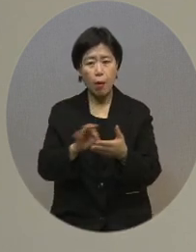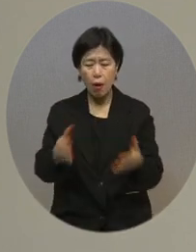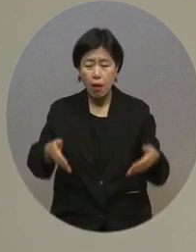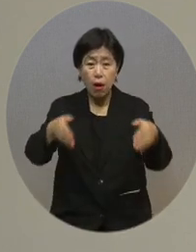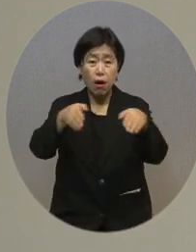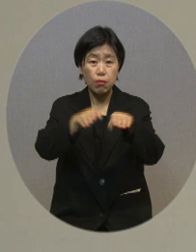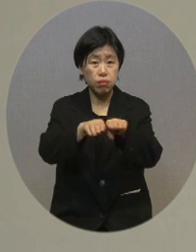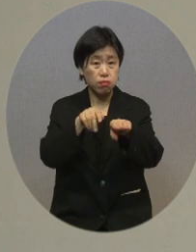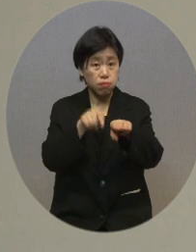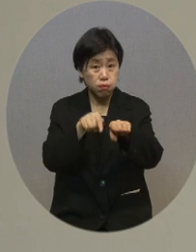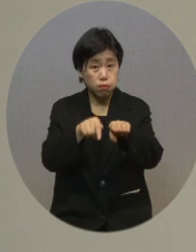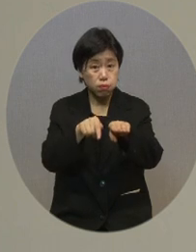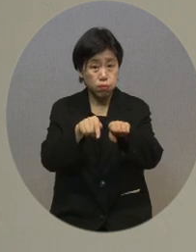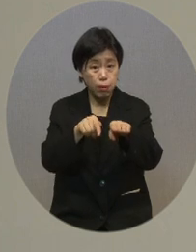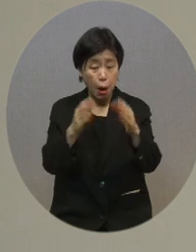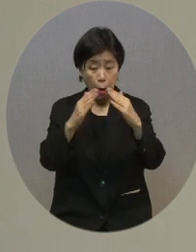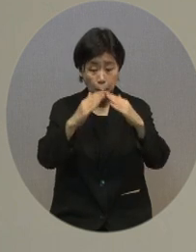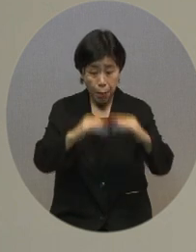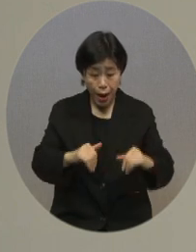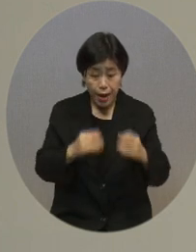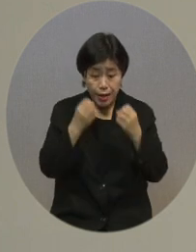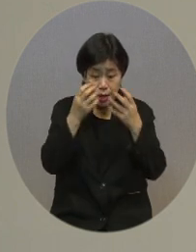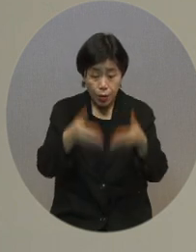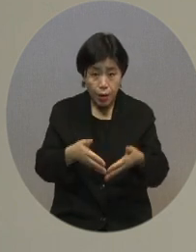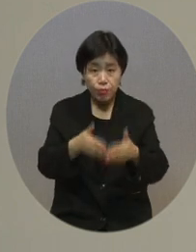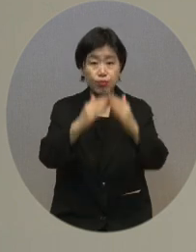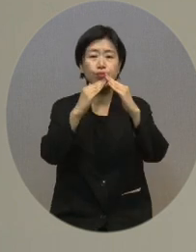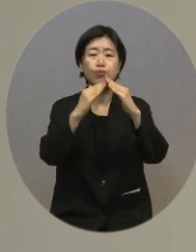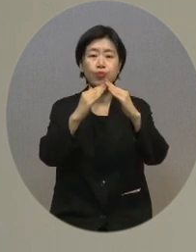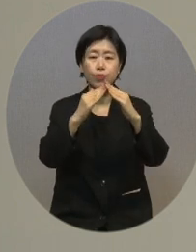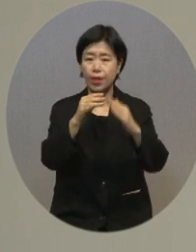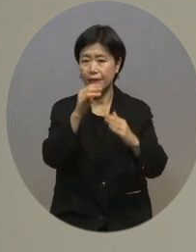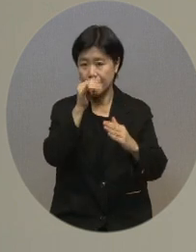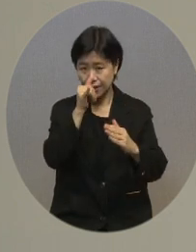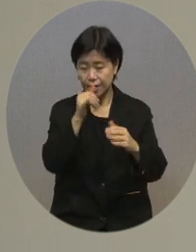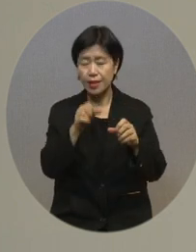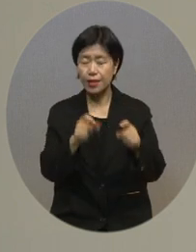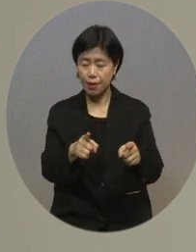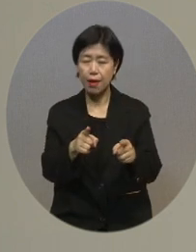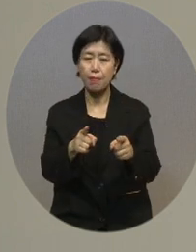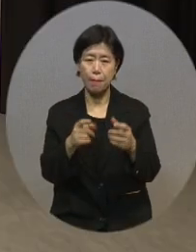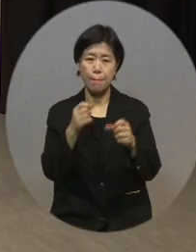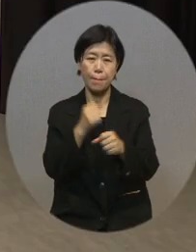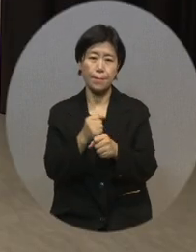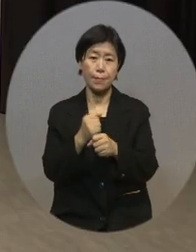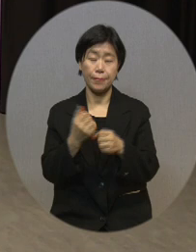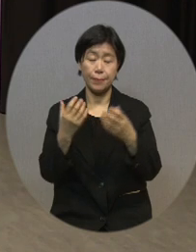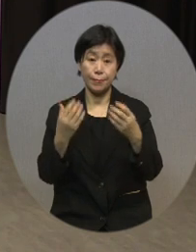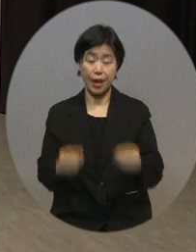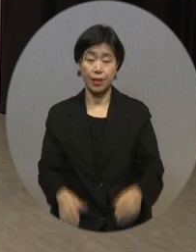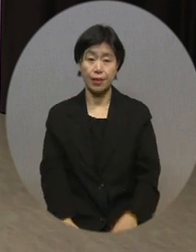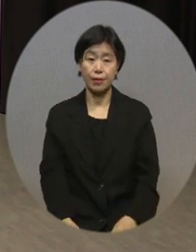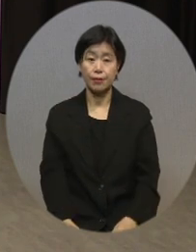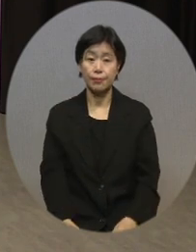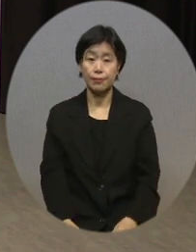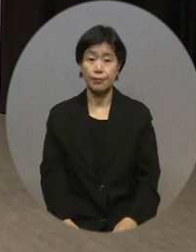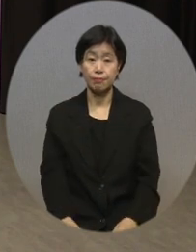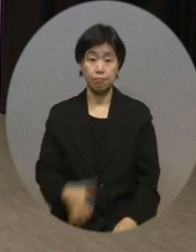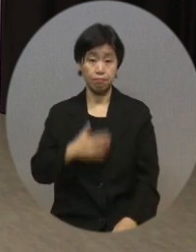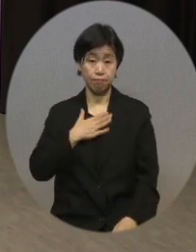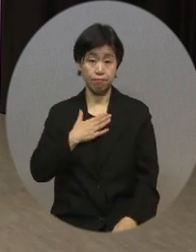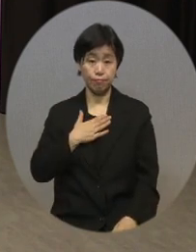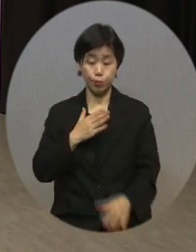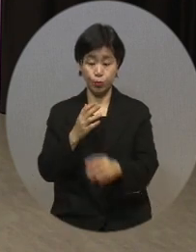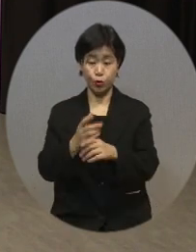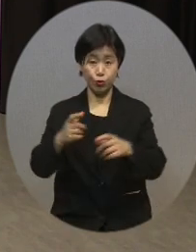새롭게 증축되고 신축될 수 있는 기회가 이제 만들어졌습니다. 근데 제가 그 중구